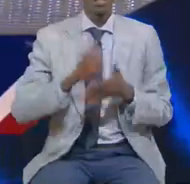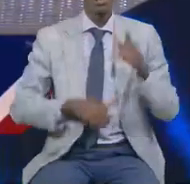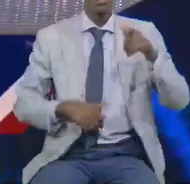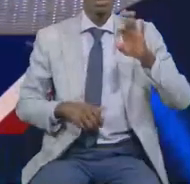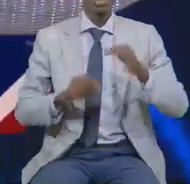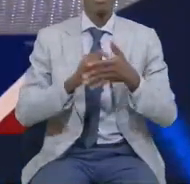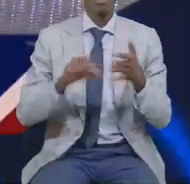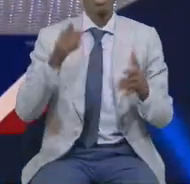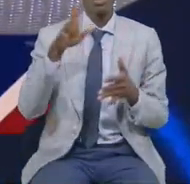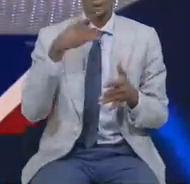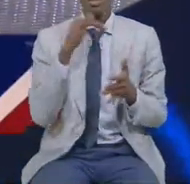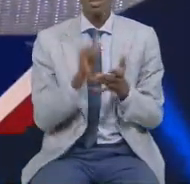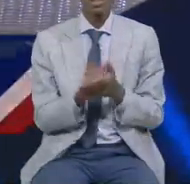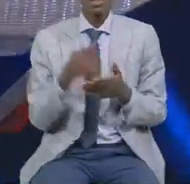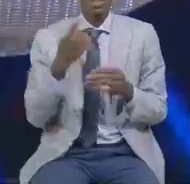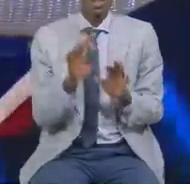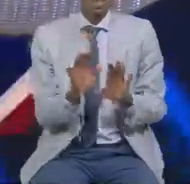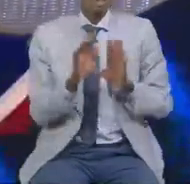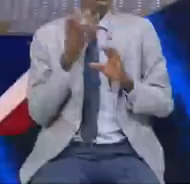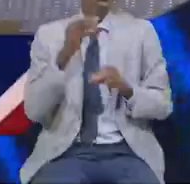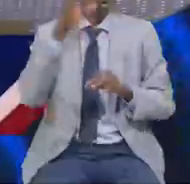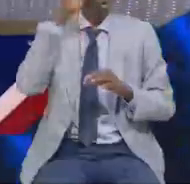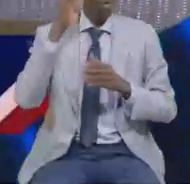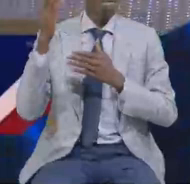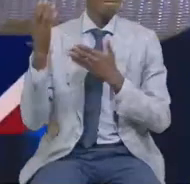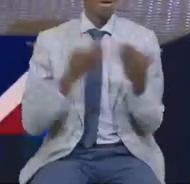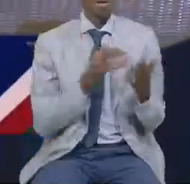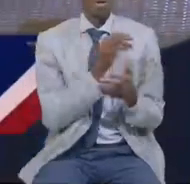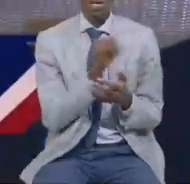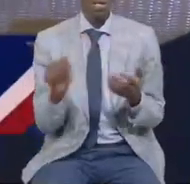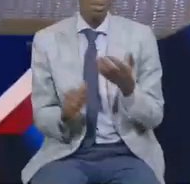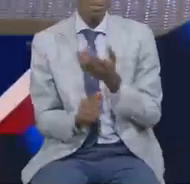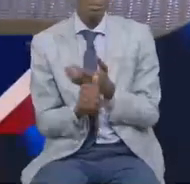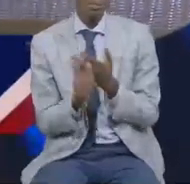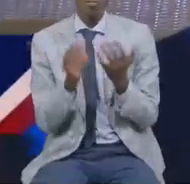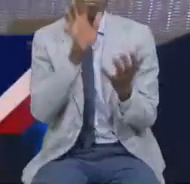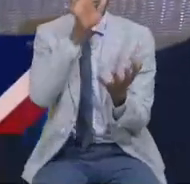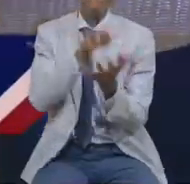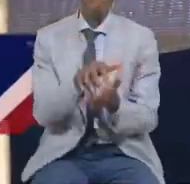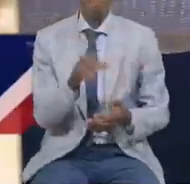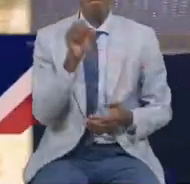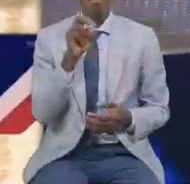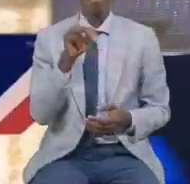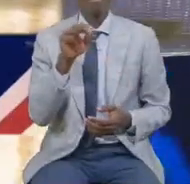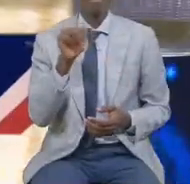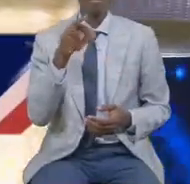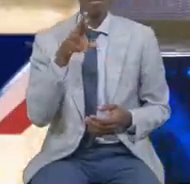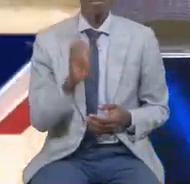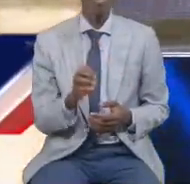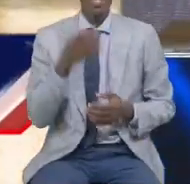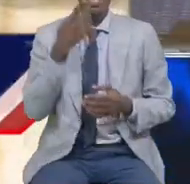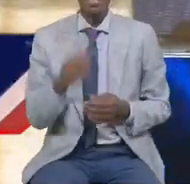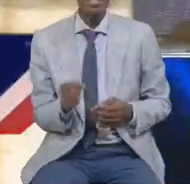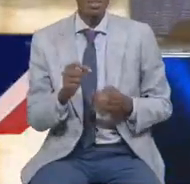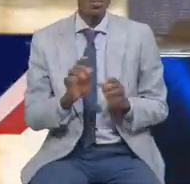Proverbe 29, verset 25. La crainte des hommes tend un piège. La crainte de